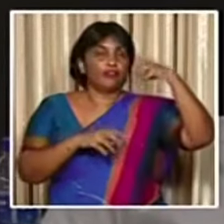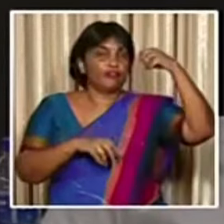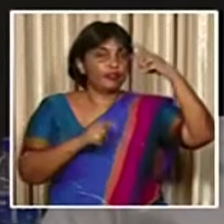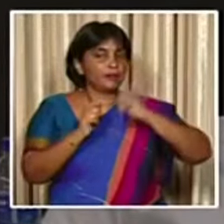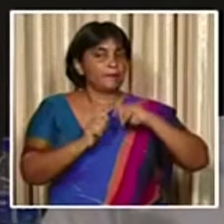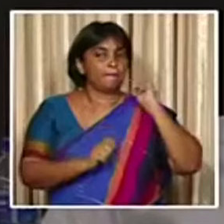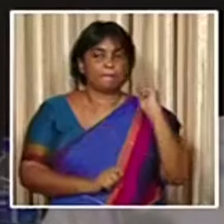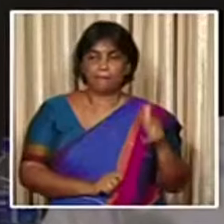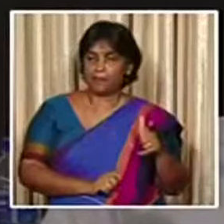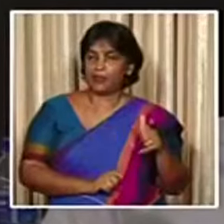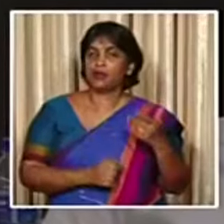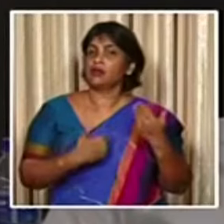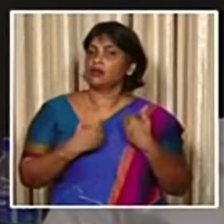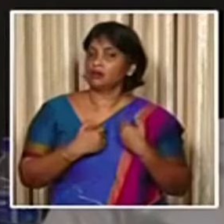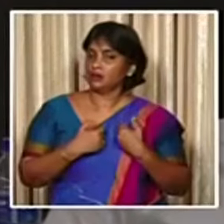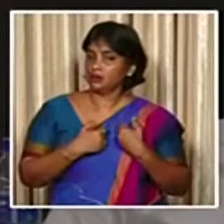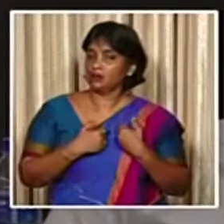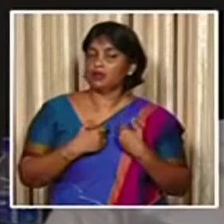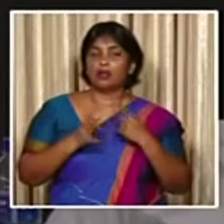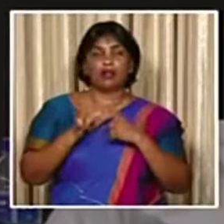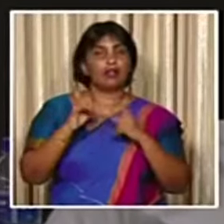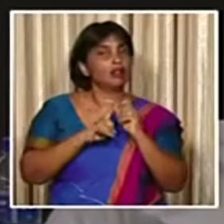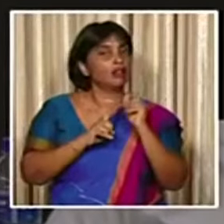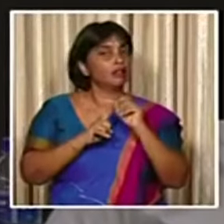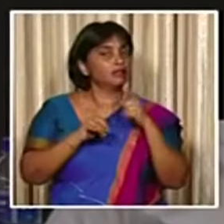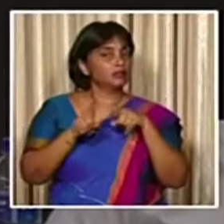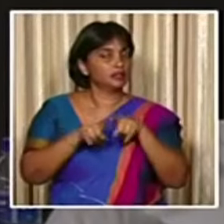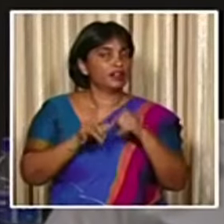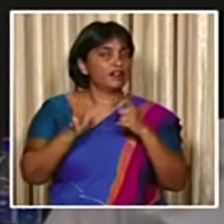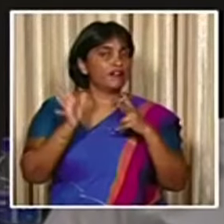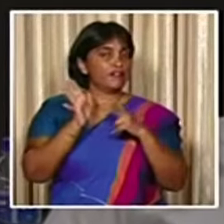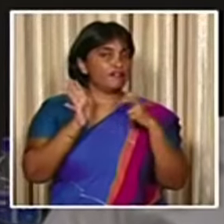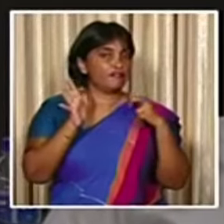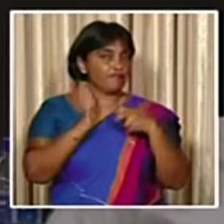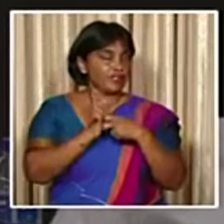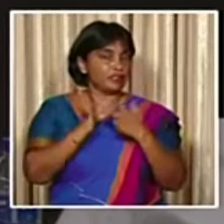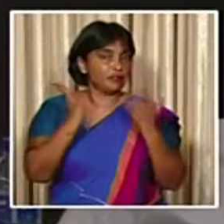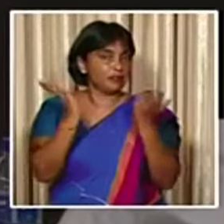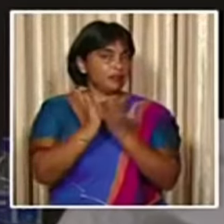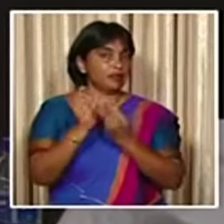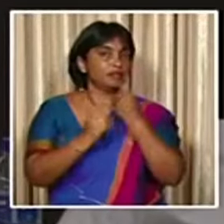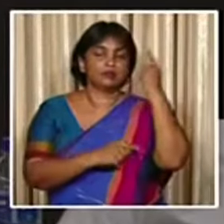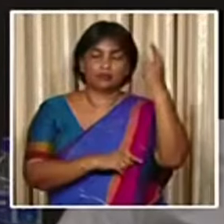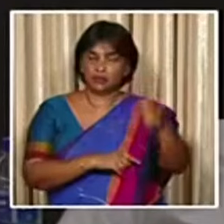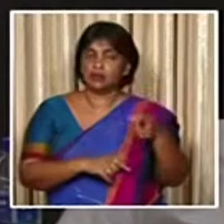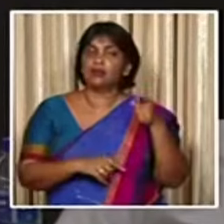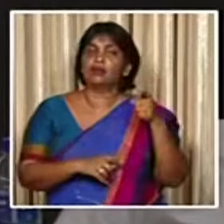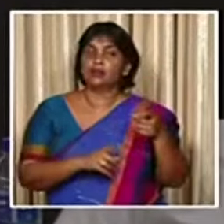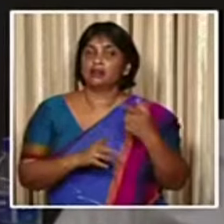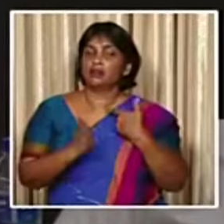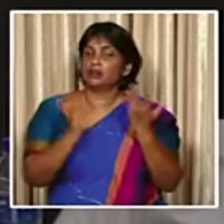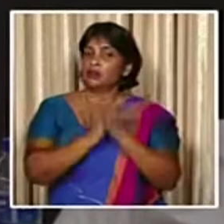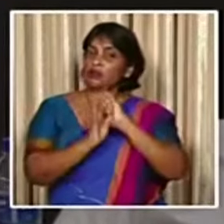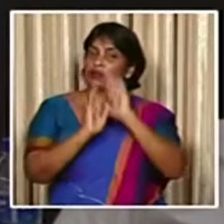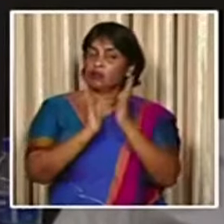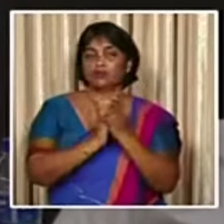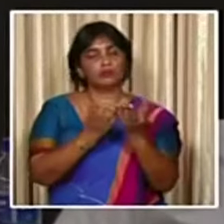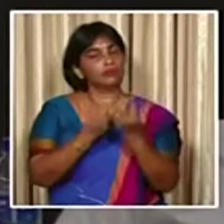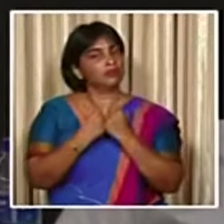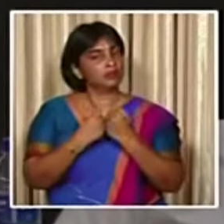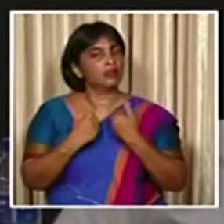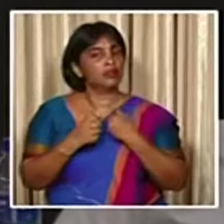විදුලි බිල ගෙවනවා. අපි අයදුම් කරුව හැටියට වීසා පත්‍රේ එතෙන්ට යනවා. අපේ ලියකියවිලි අරගෙන